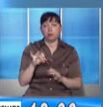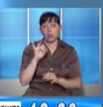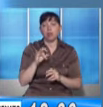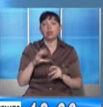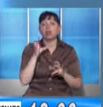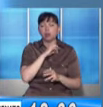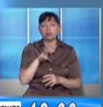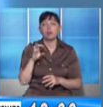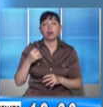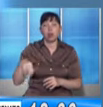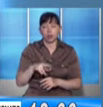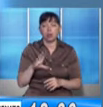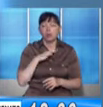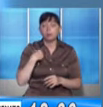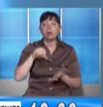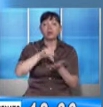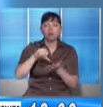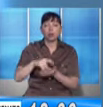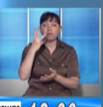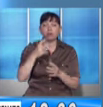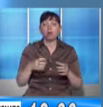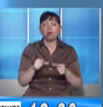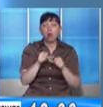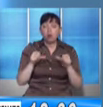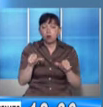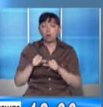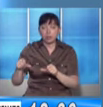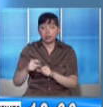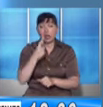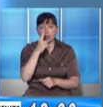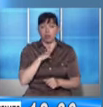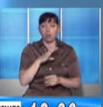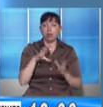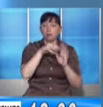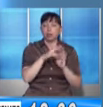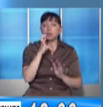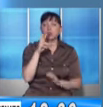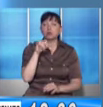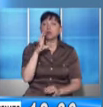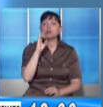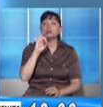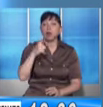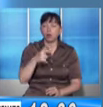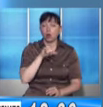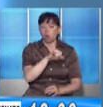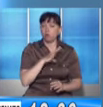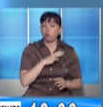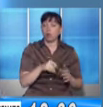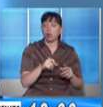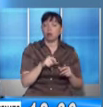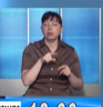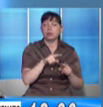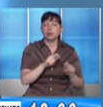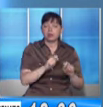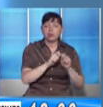condus 3 comisii parlamentare extrem de importante. Una a domnului Slusar, care a avut ca obiectiv crearea unui